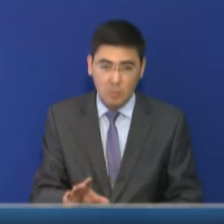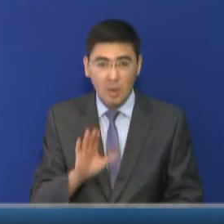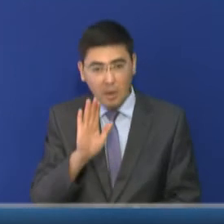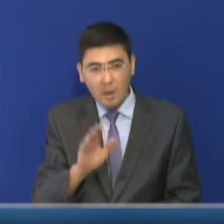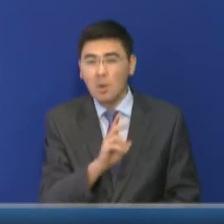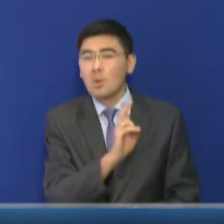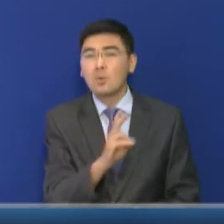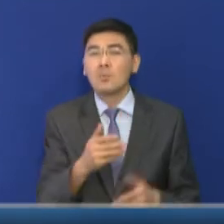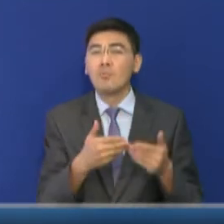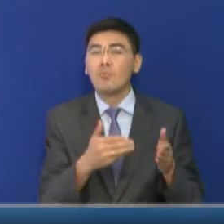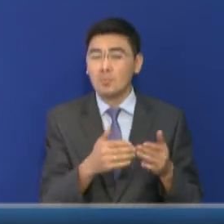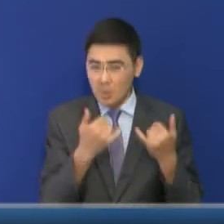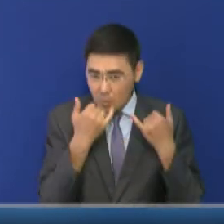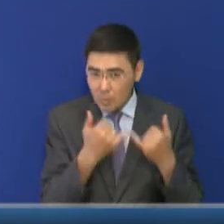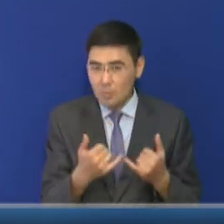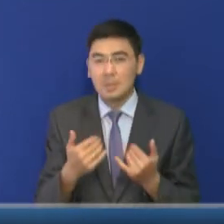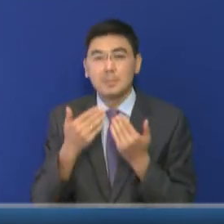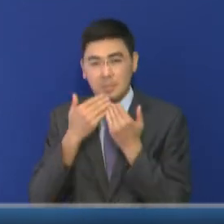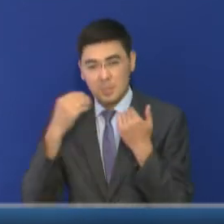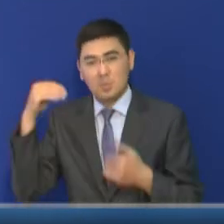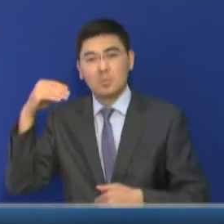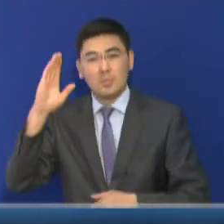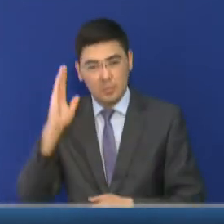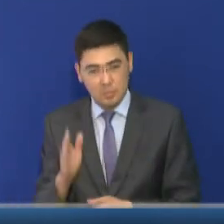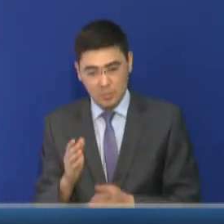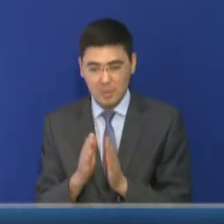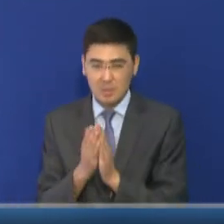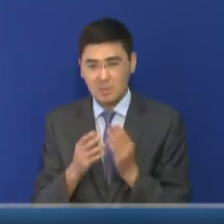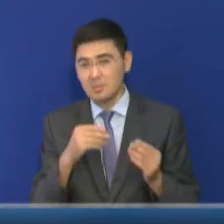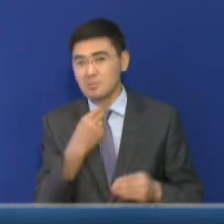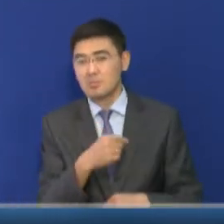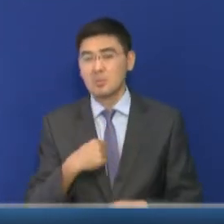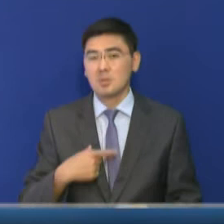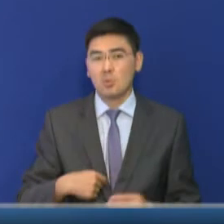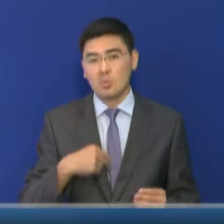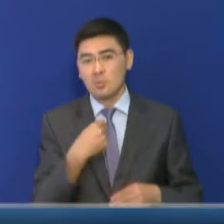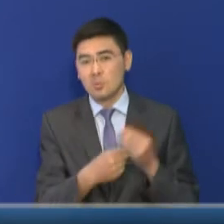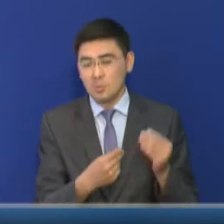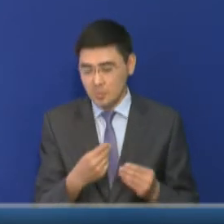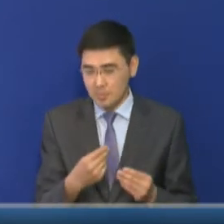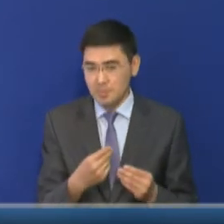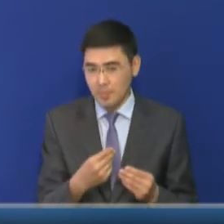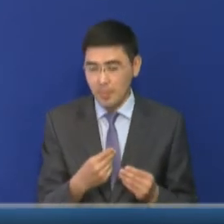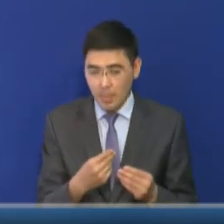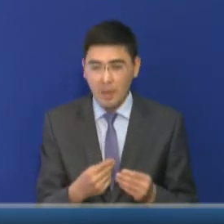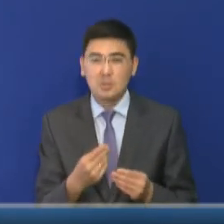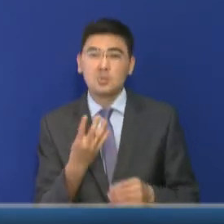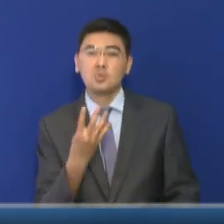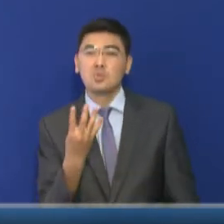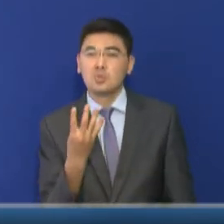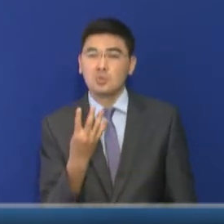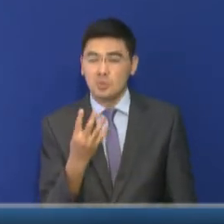атап өтіледі. Әдетте жыл сайын бітіру кештері аттестаттарды тапсыру маусым айының ортасында өткізіледі. Бірақ балалар